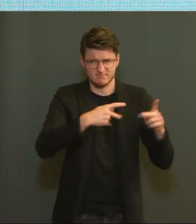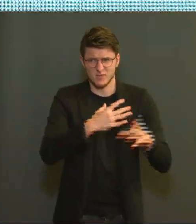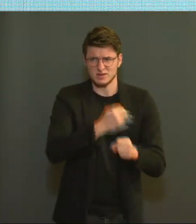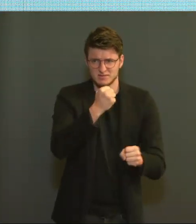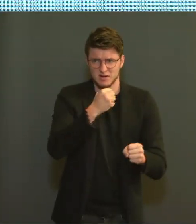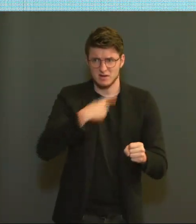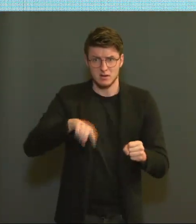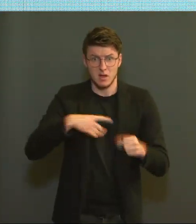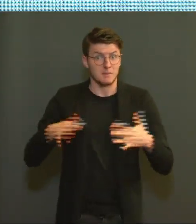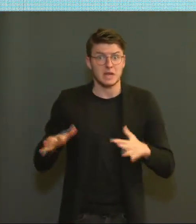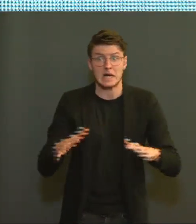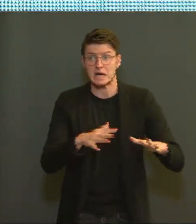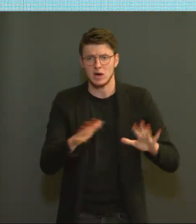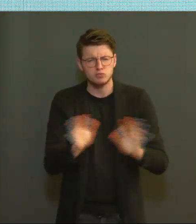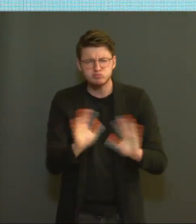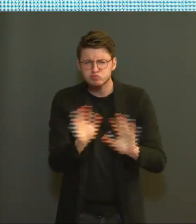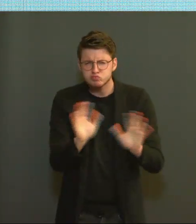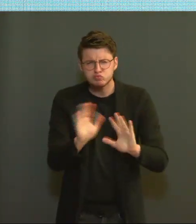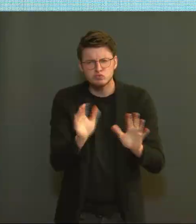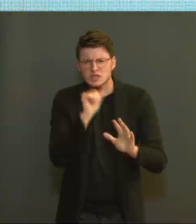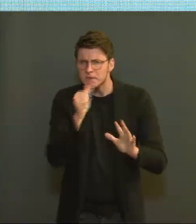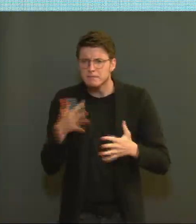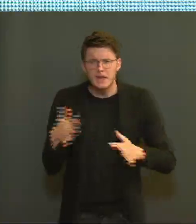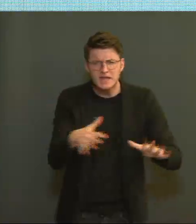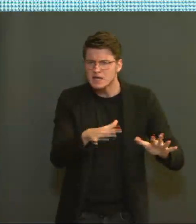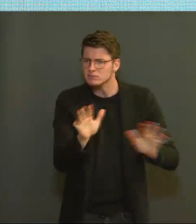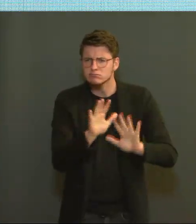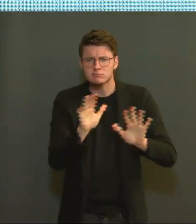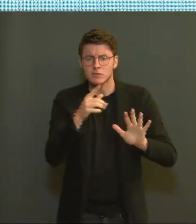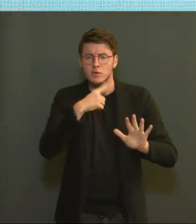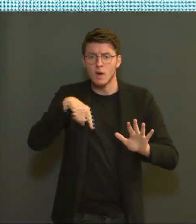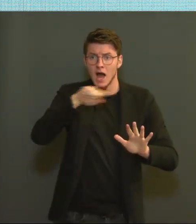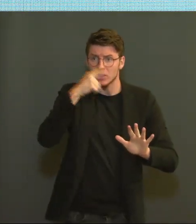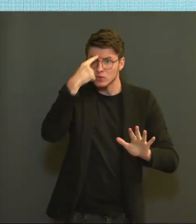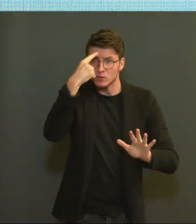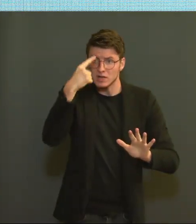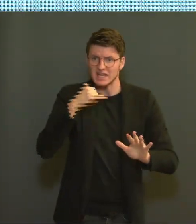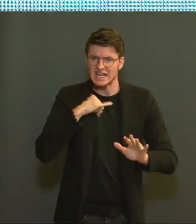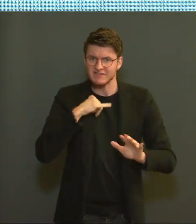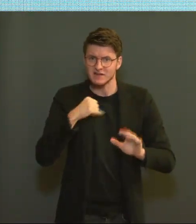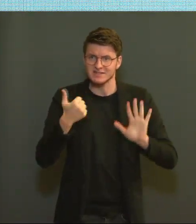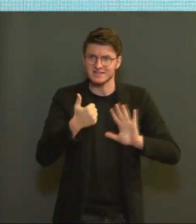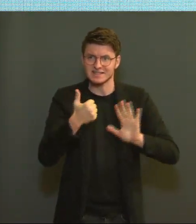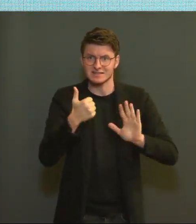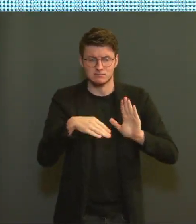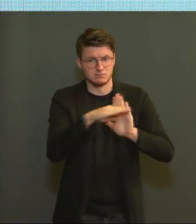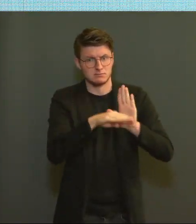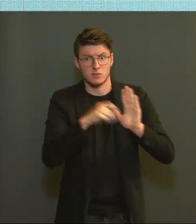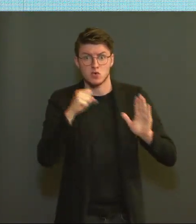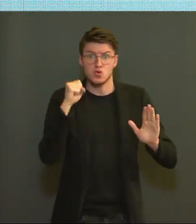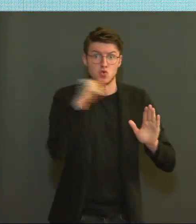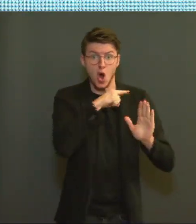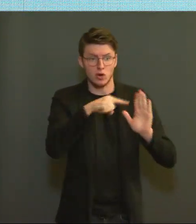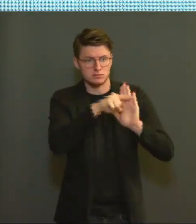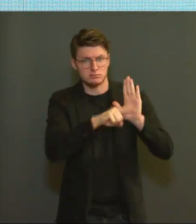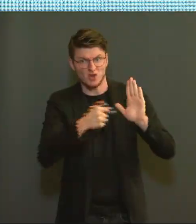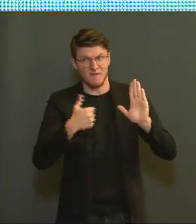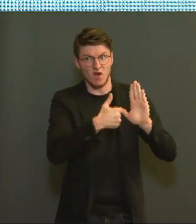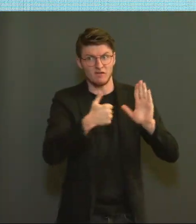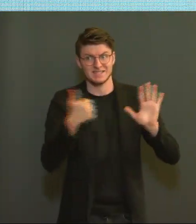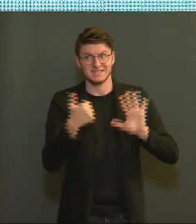We weten ondertussen dat we door ons strikt aan de basisregels te houden, het virus ook onder